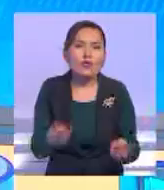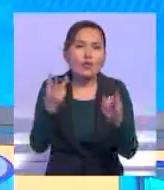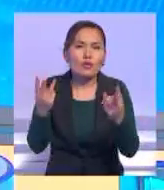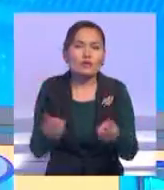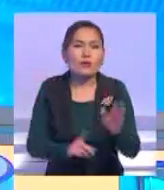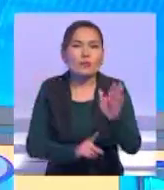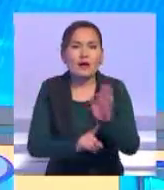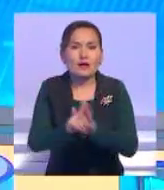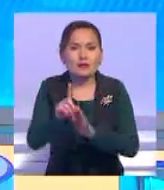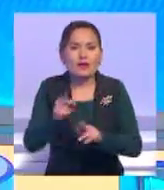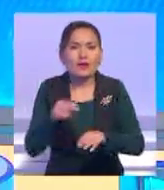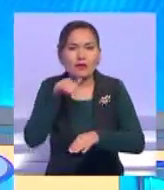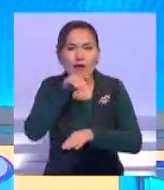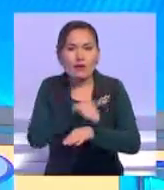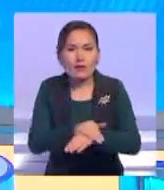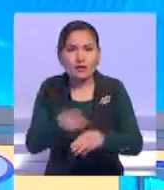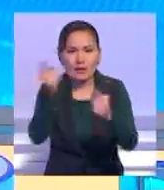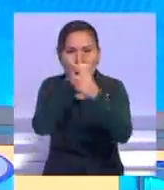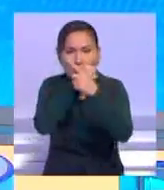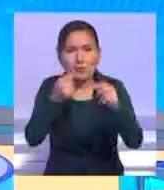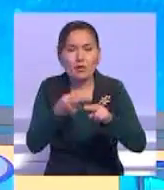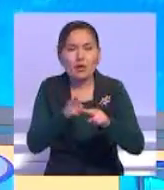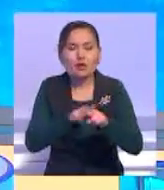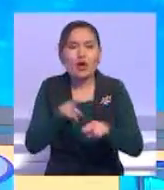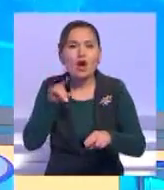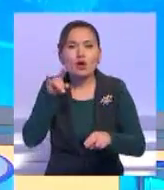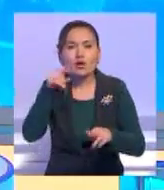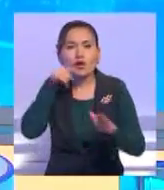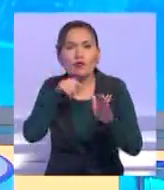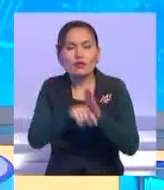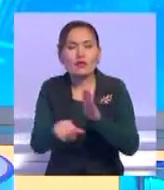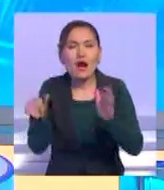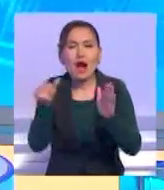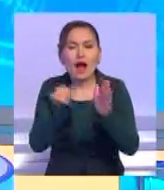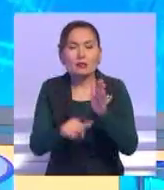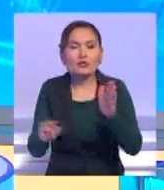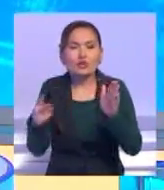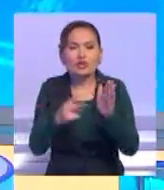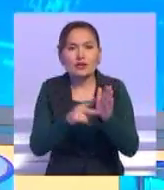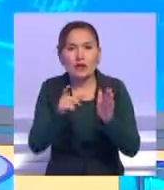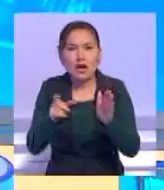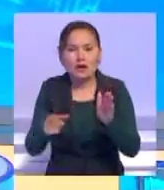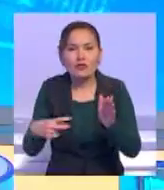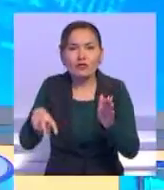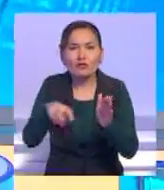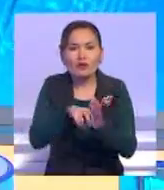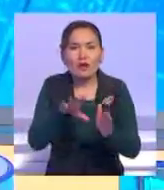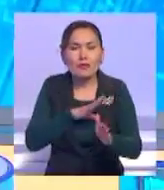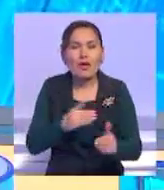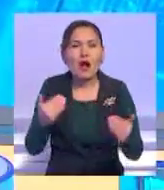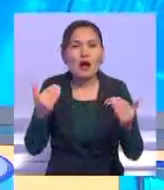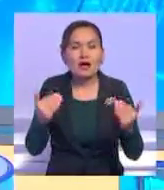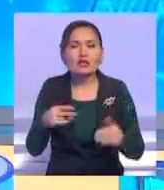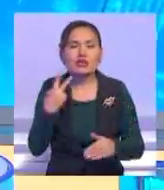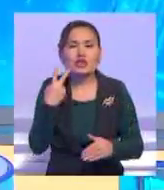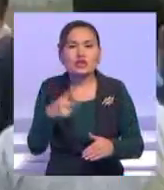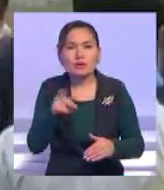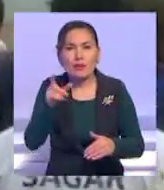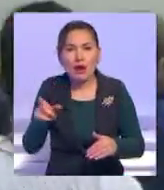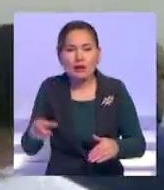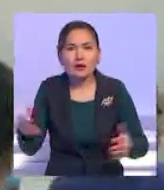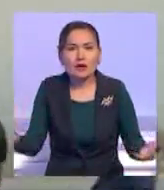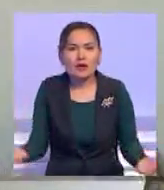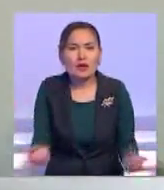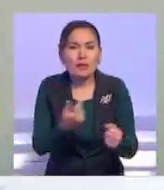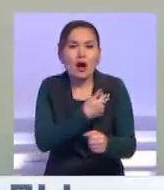оранған. Бересме мәліметтерге қарағанда ұшақ бортында 67 жолаушы мен 4 экипаж мүшесі болған. Қазір олардың 20 шақтысы құтқарылып